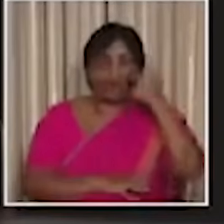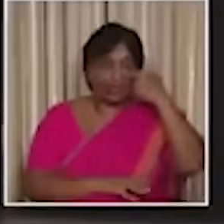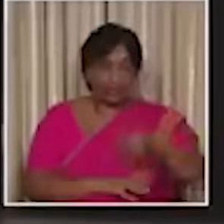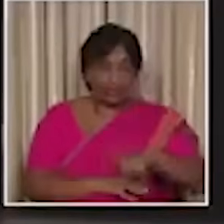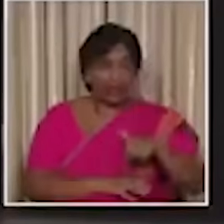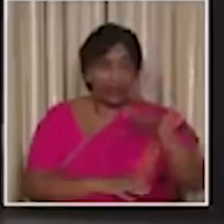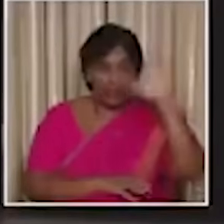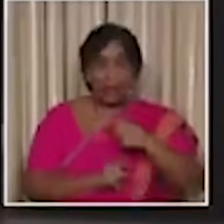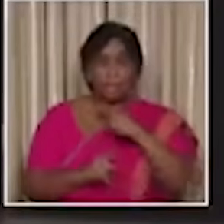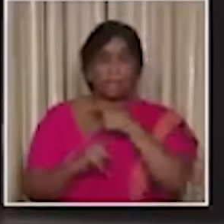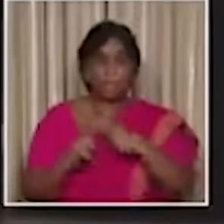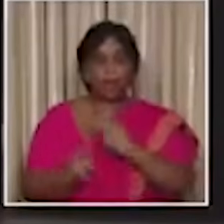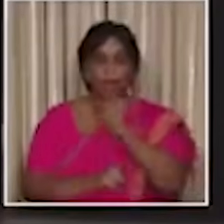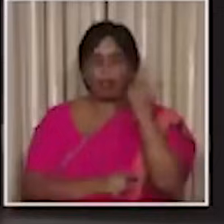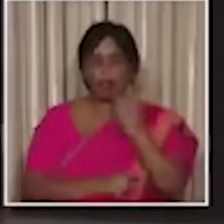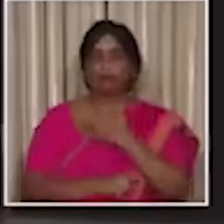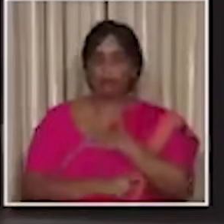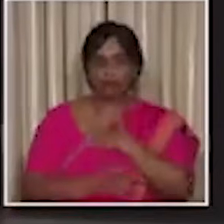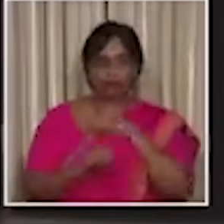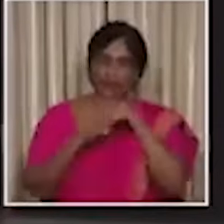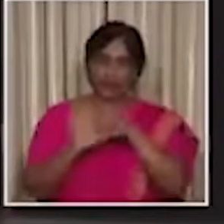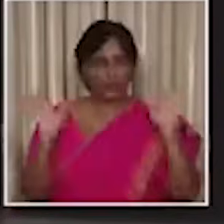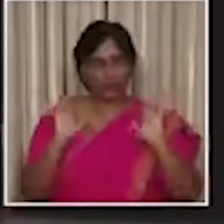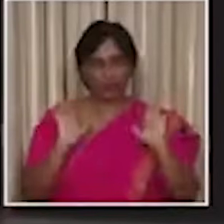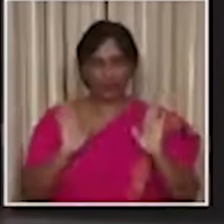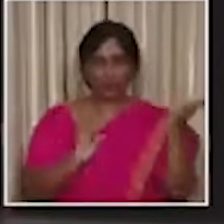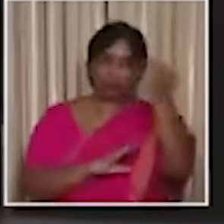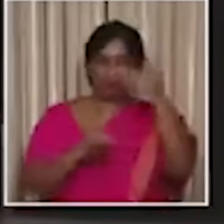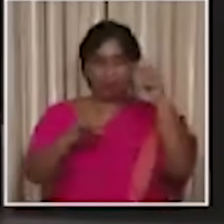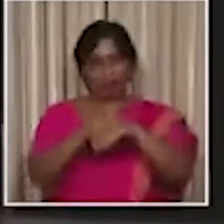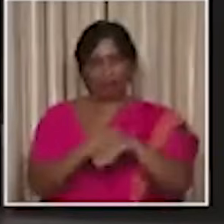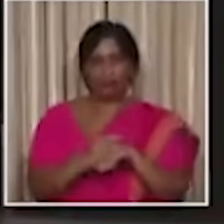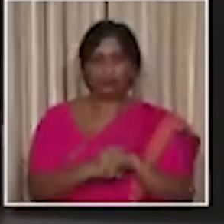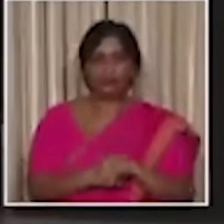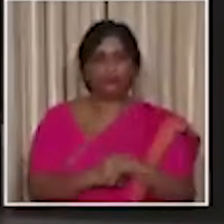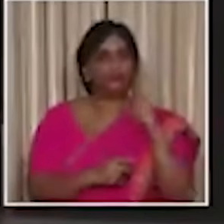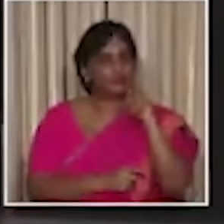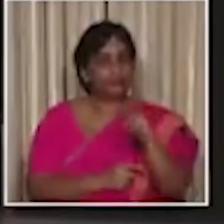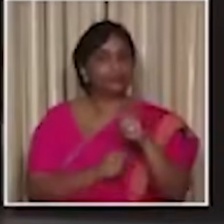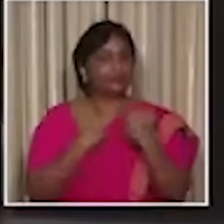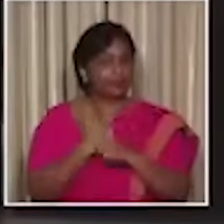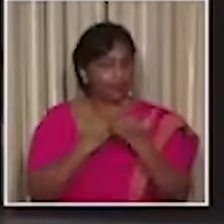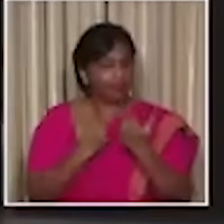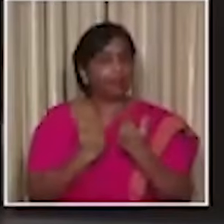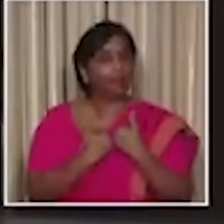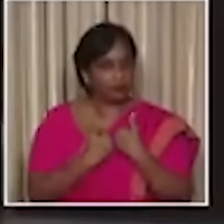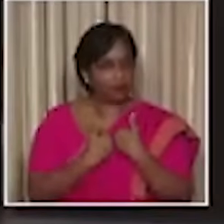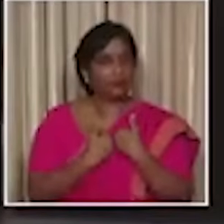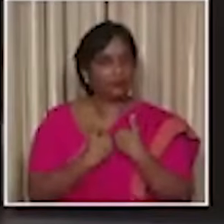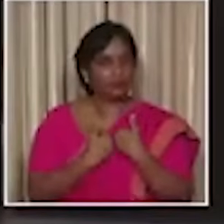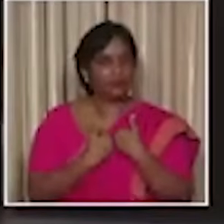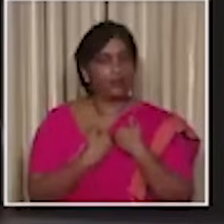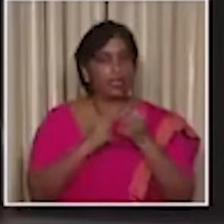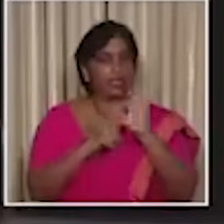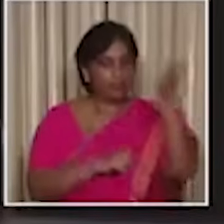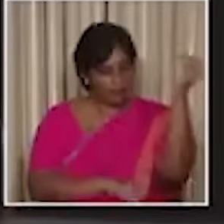භාගයක්. මම ඉන්නෝ නැහැ. ඔබතුමාලා කවුරු හරි දාන්න. ඔබතුමානේ මේක හදන්න ඕන නම් මං එවන්න සභාපති